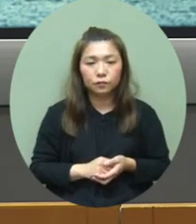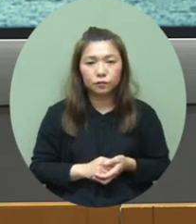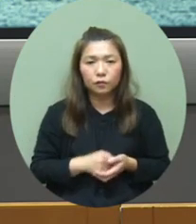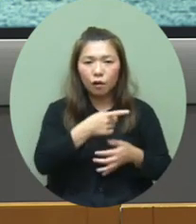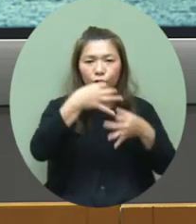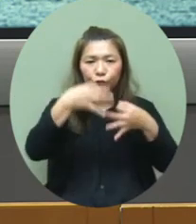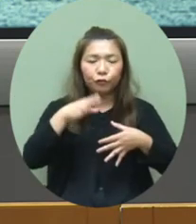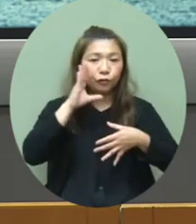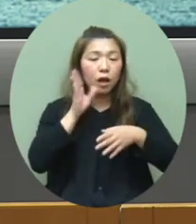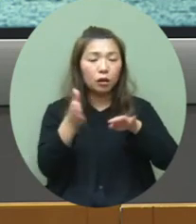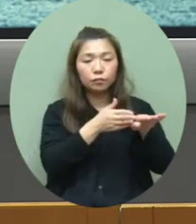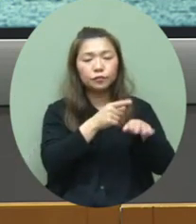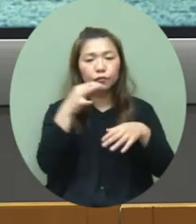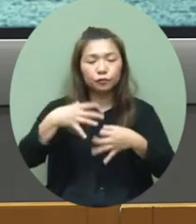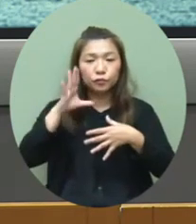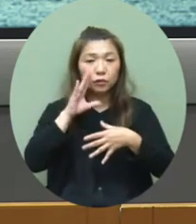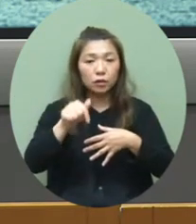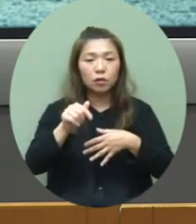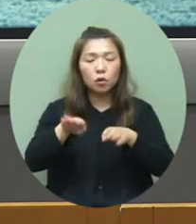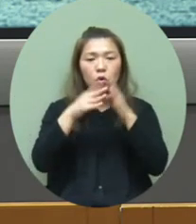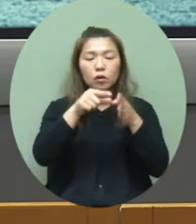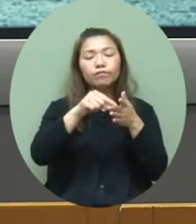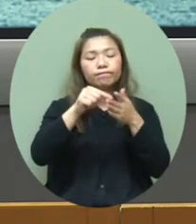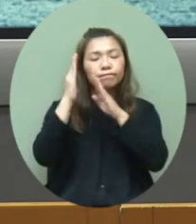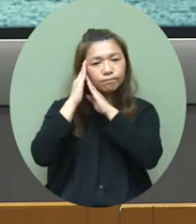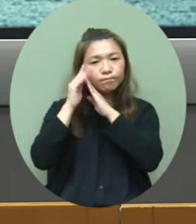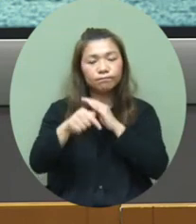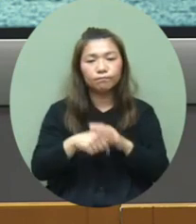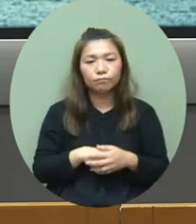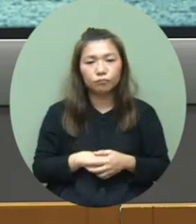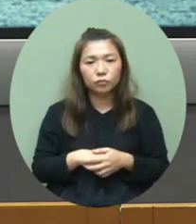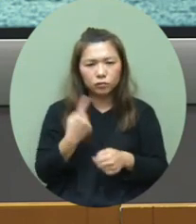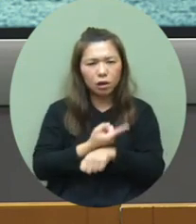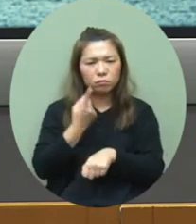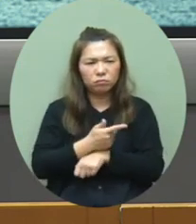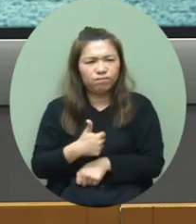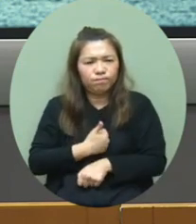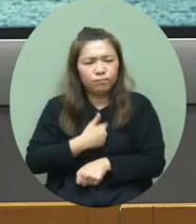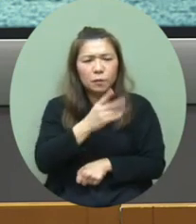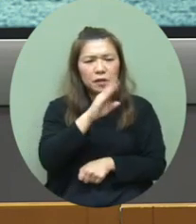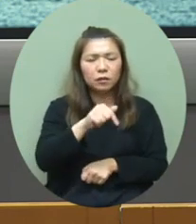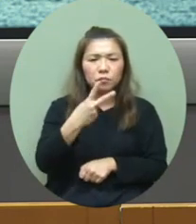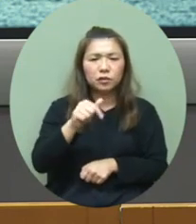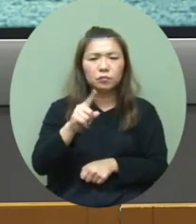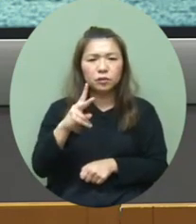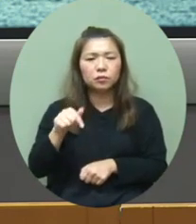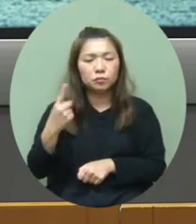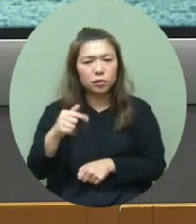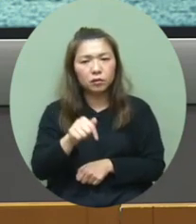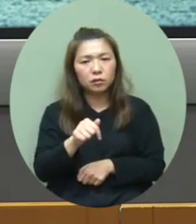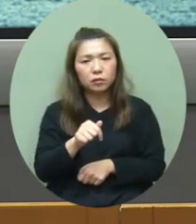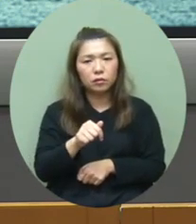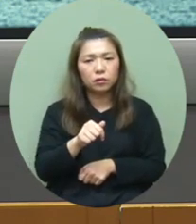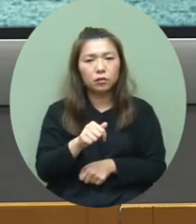富泰嗰位人士就係一開頭嗰位人士係院友嚟嘅，咁我哋暫時懷疑BA.2.1、2.1嗰